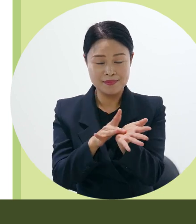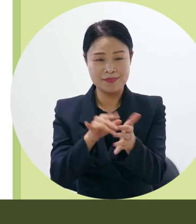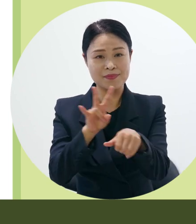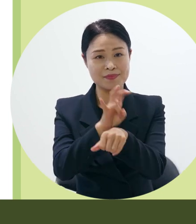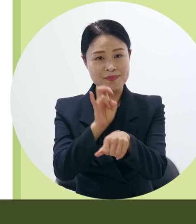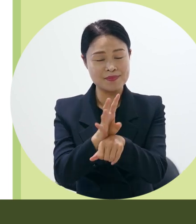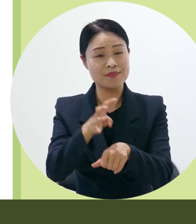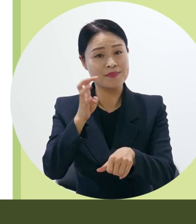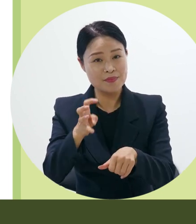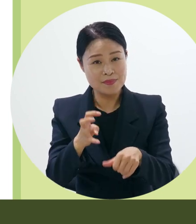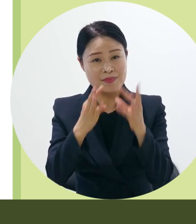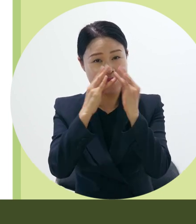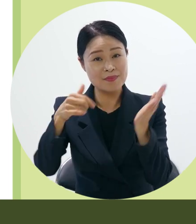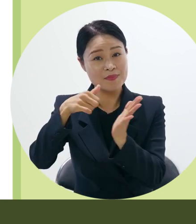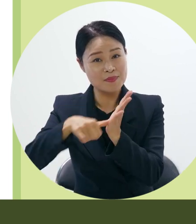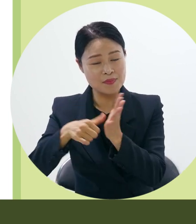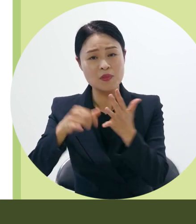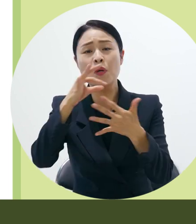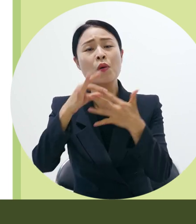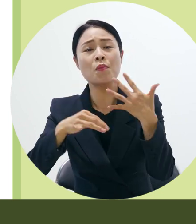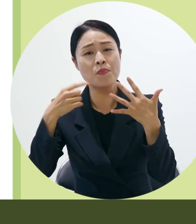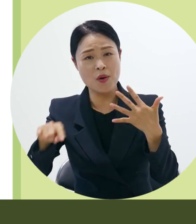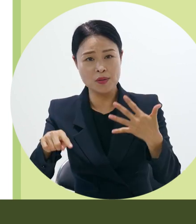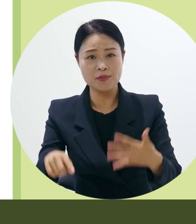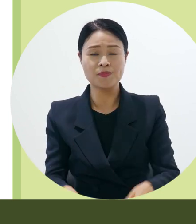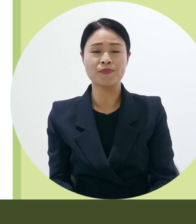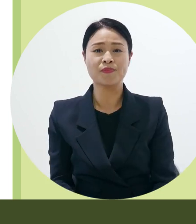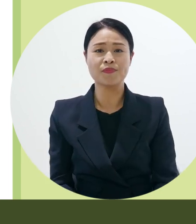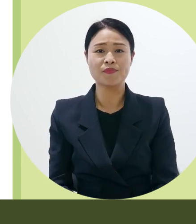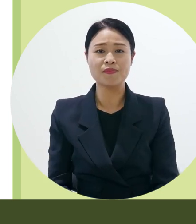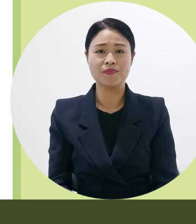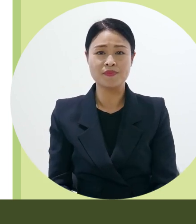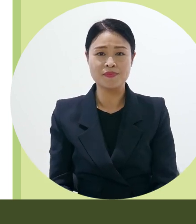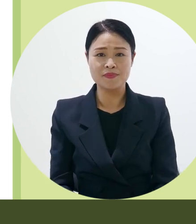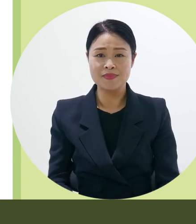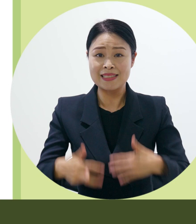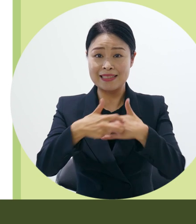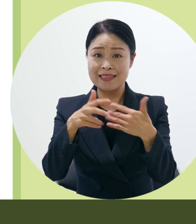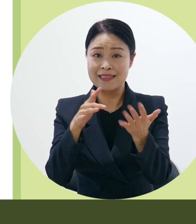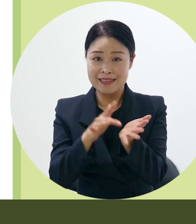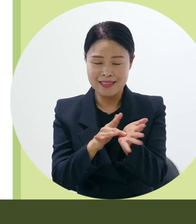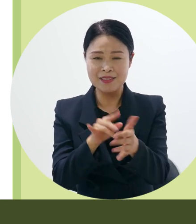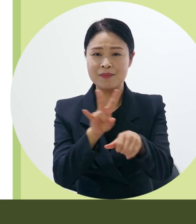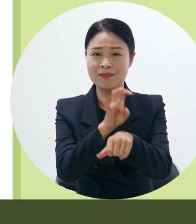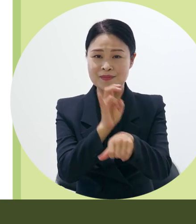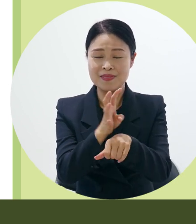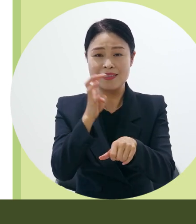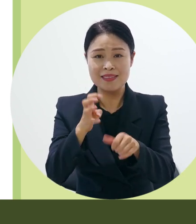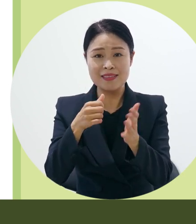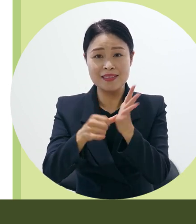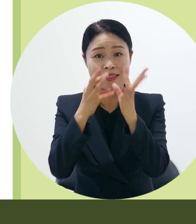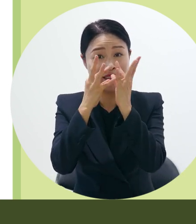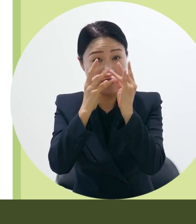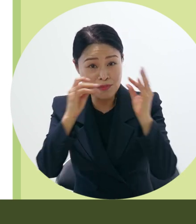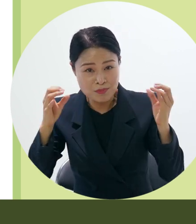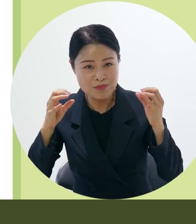의약외품에는 어떤 것이 있나요? 가목과 나목에 해당하는 의약외품은 다음과